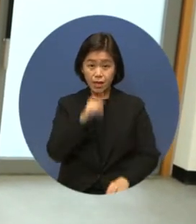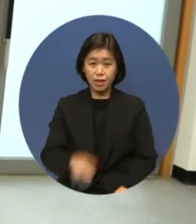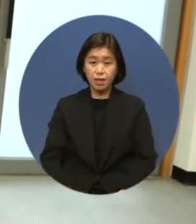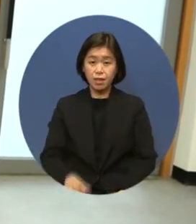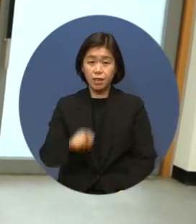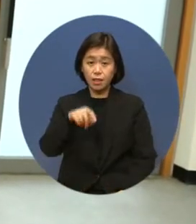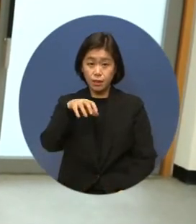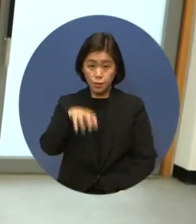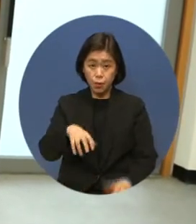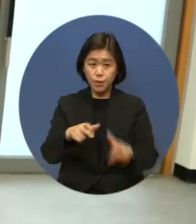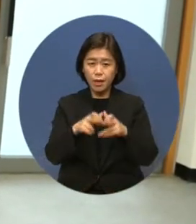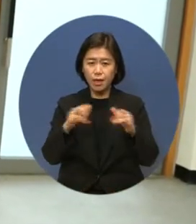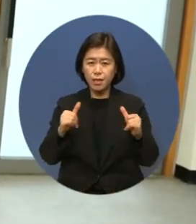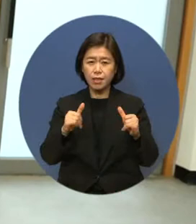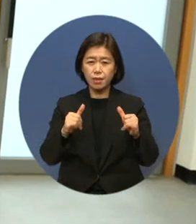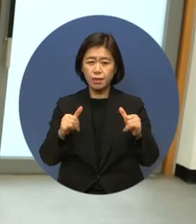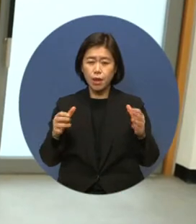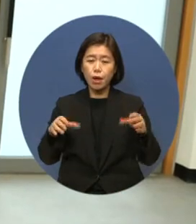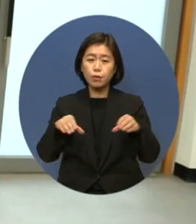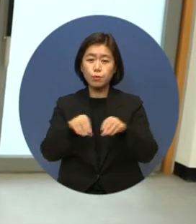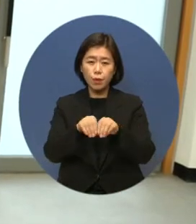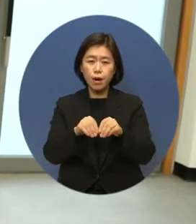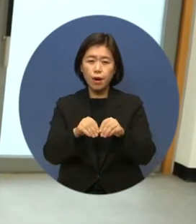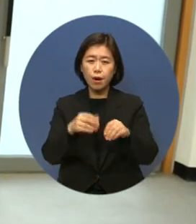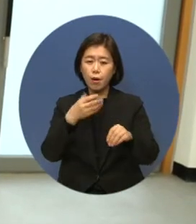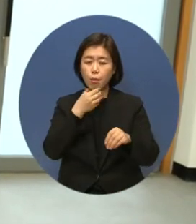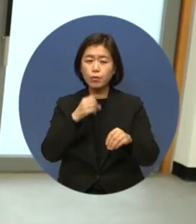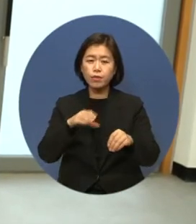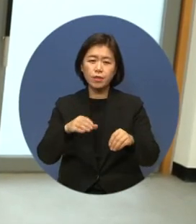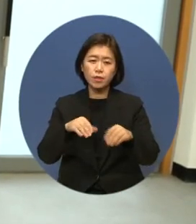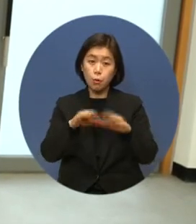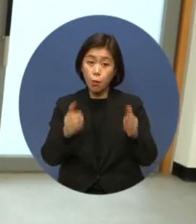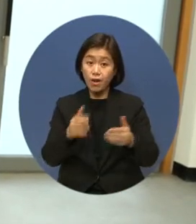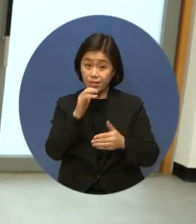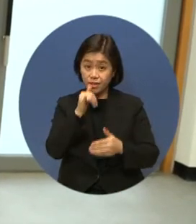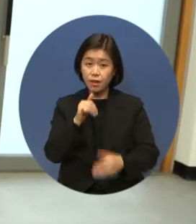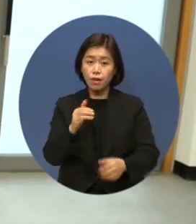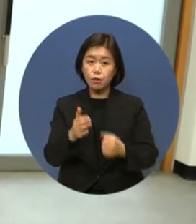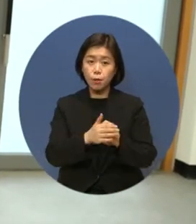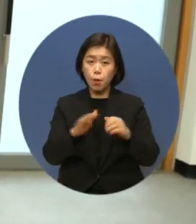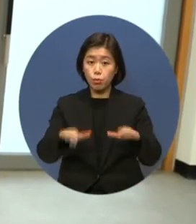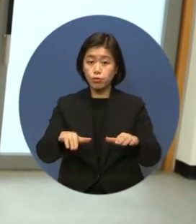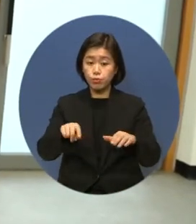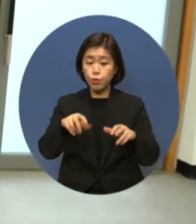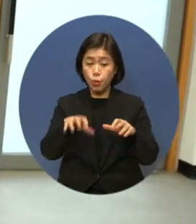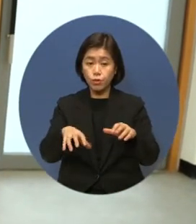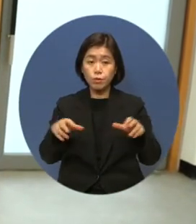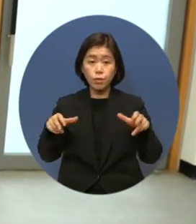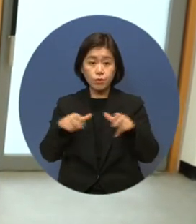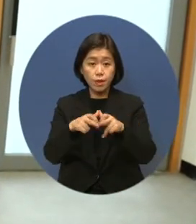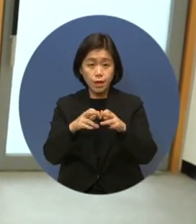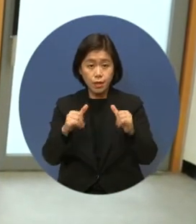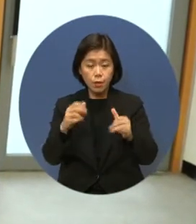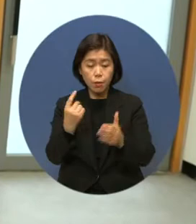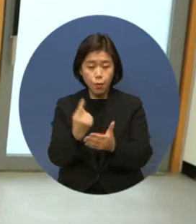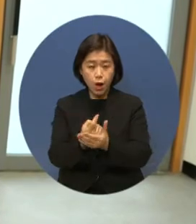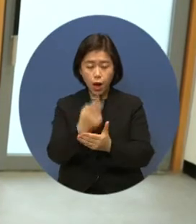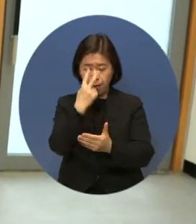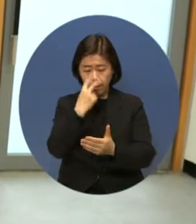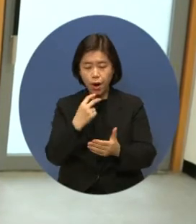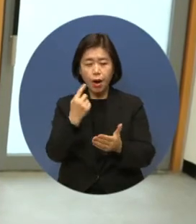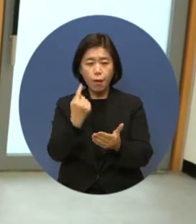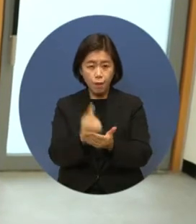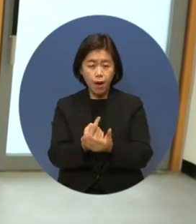장애인 종합복지관이에요. 여기에도 이제 장애인이 계시고 시각장애인도 계시고 해서 저희가 만든 것들은 여기